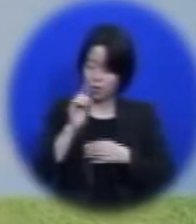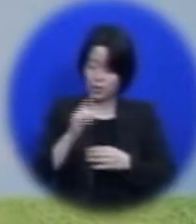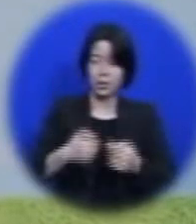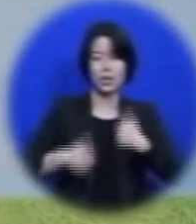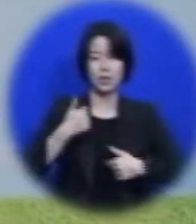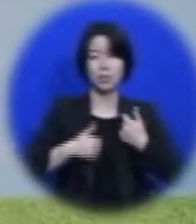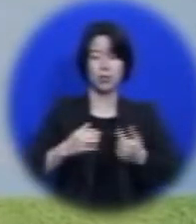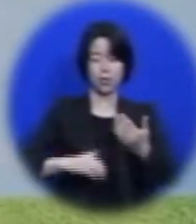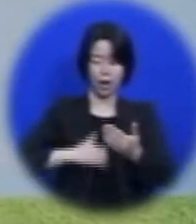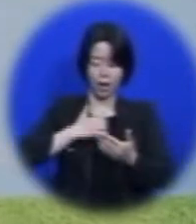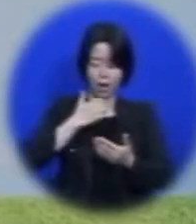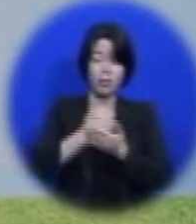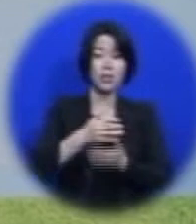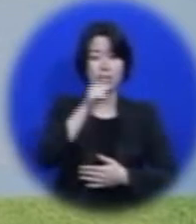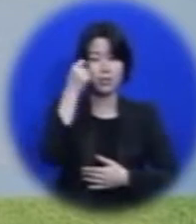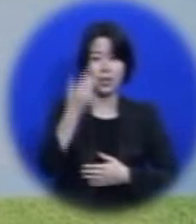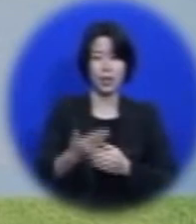감격에 넘치는 거죠?